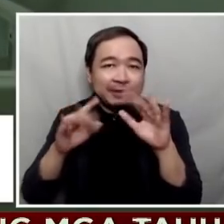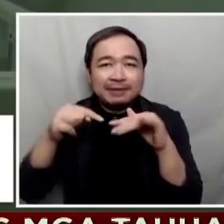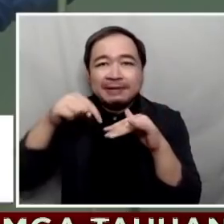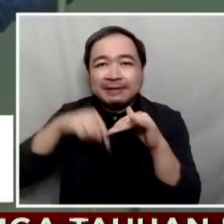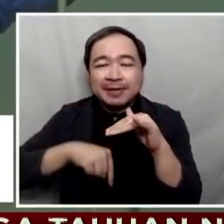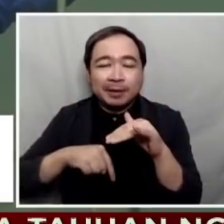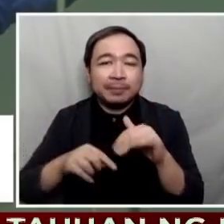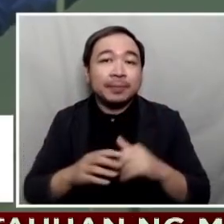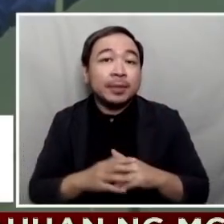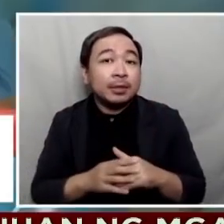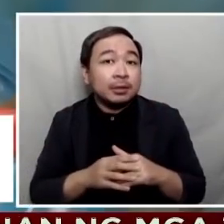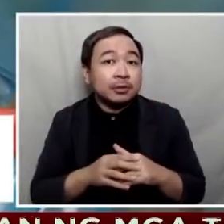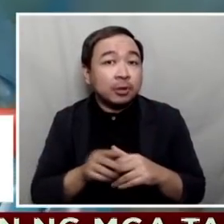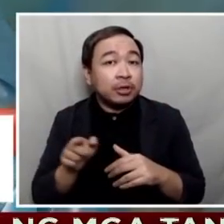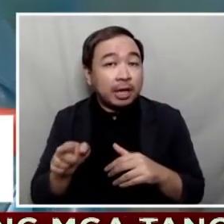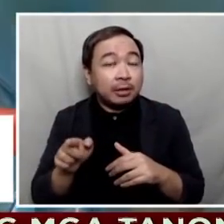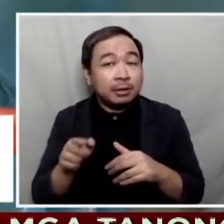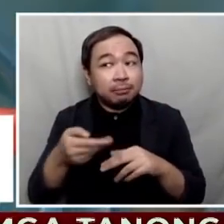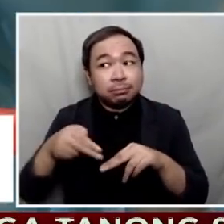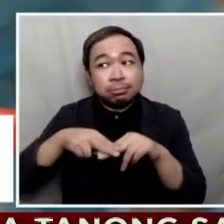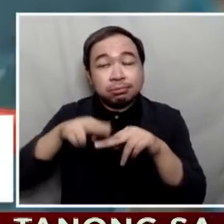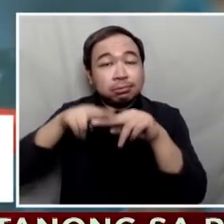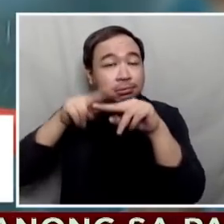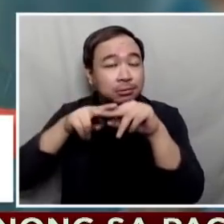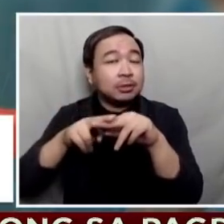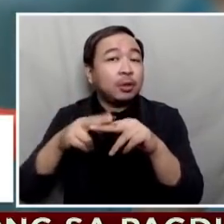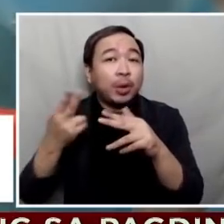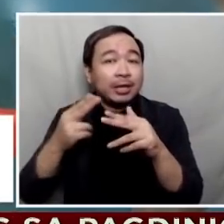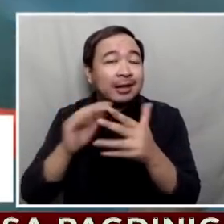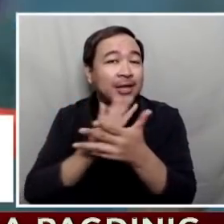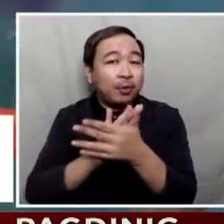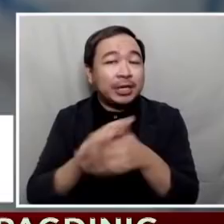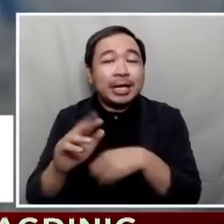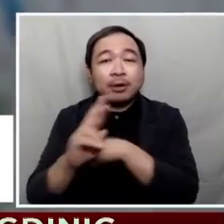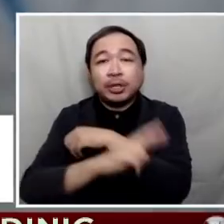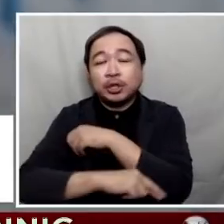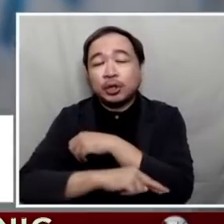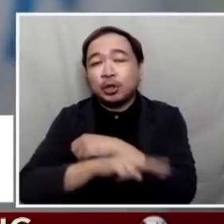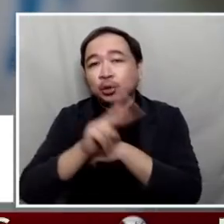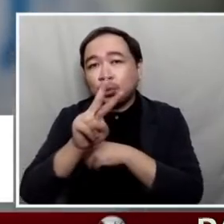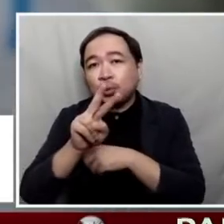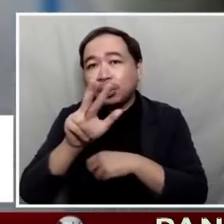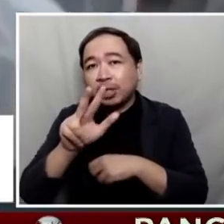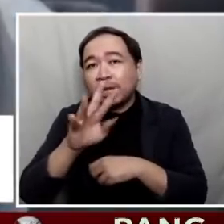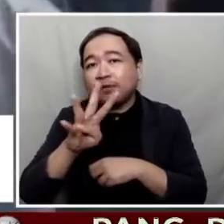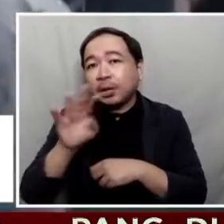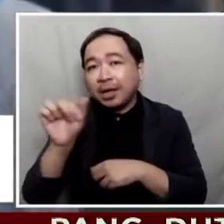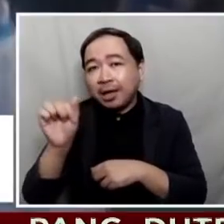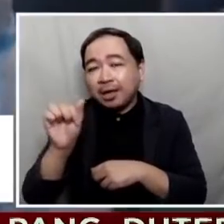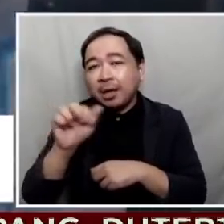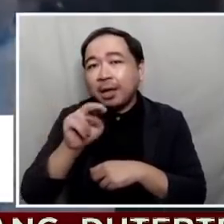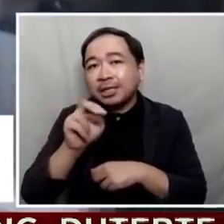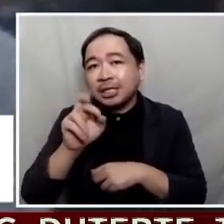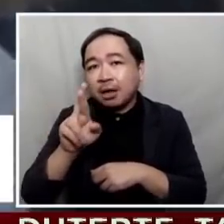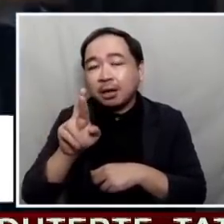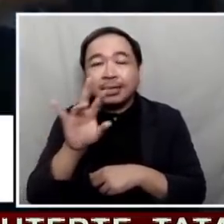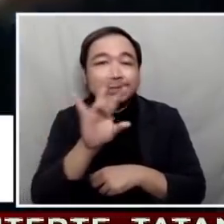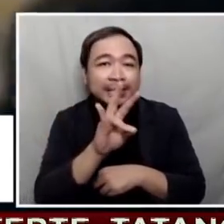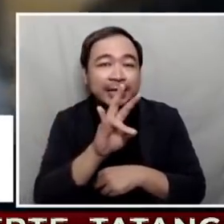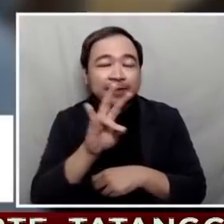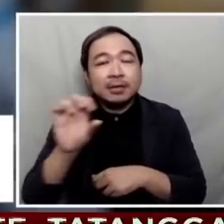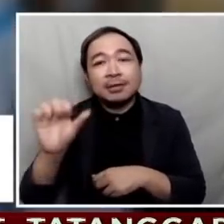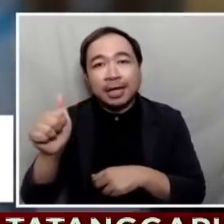na tumaas ang COVID cases sa Region 2, 3, 4A, NCR, 7 at 10, habang tumaas